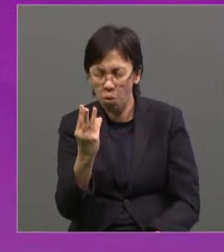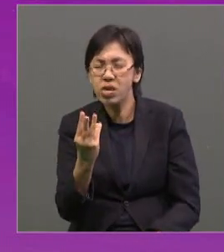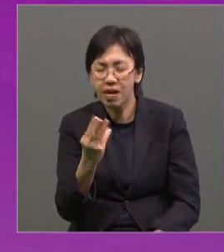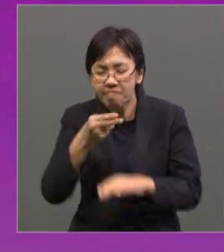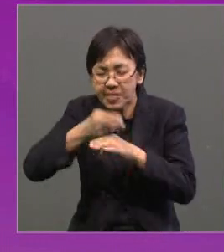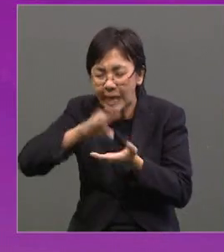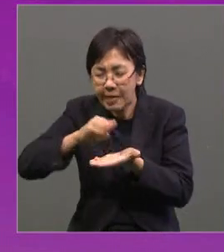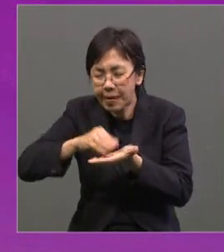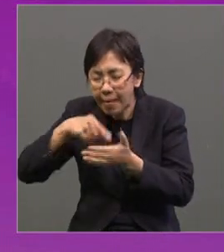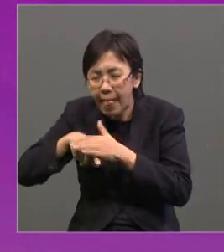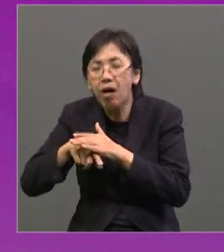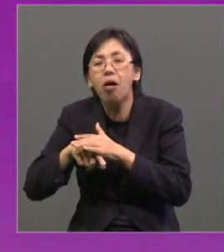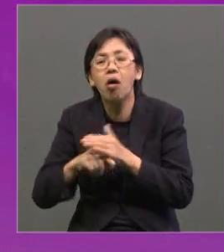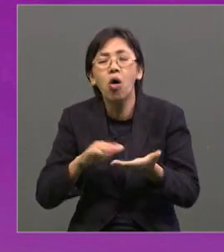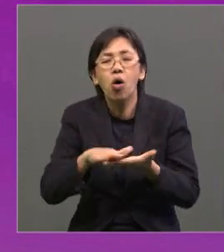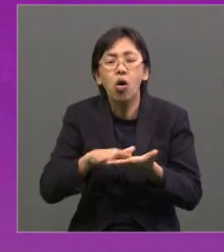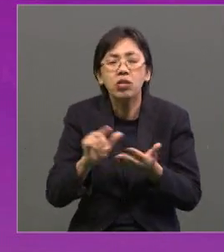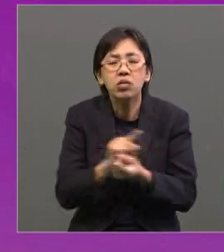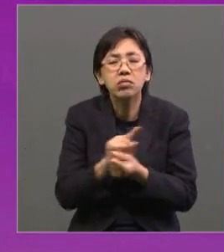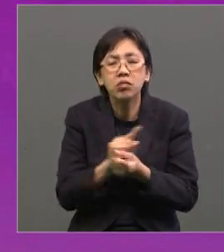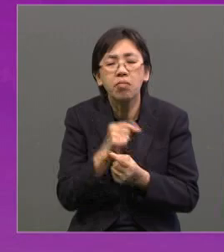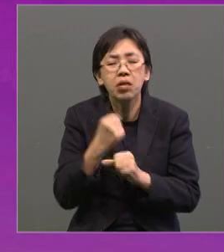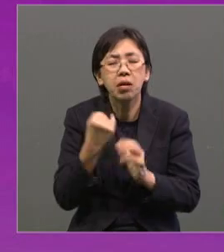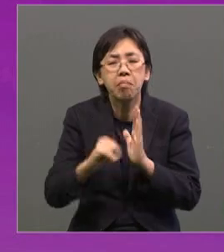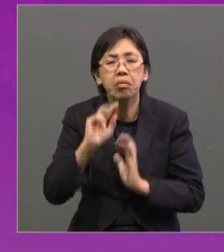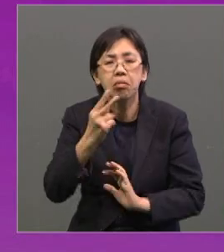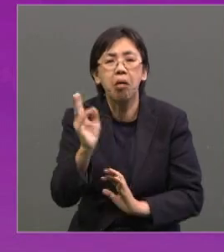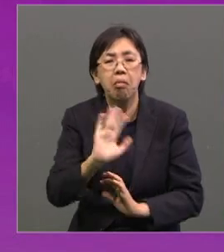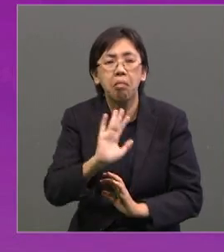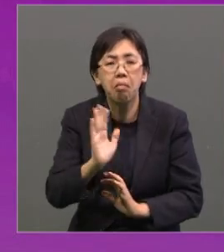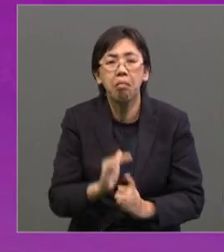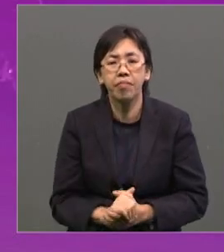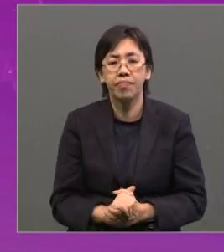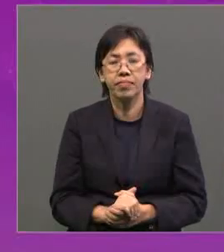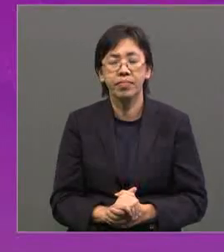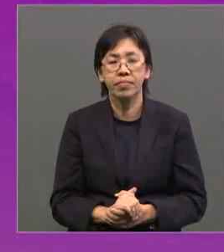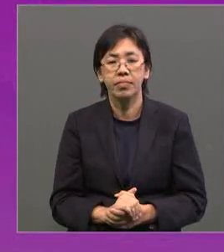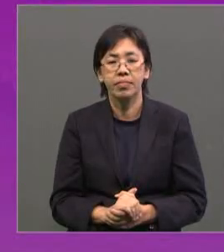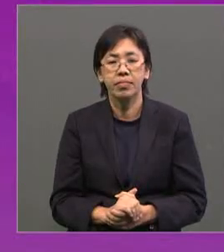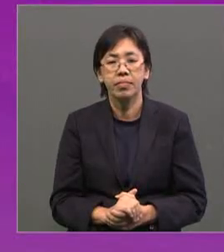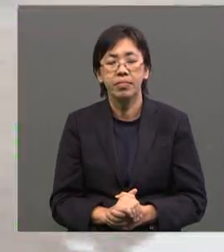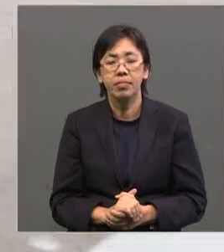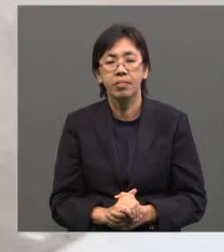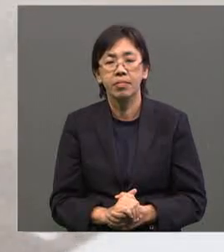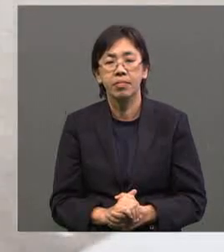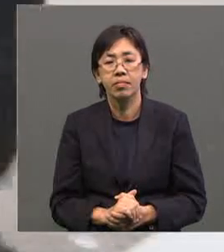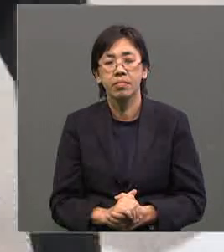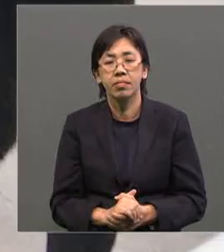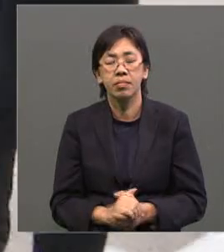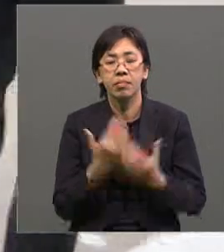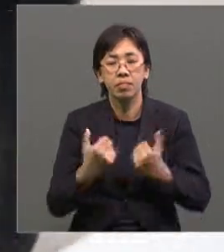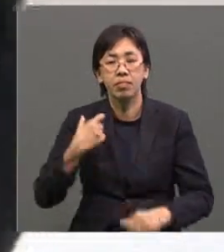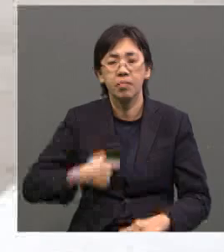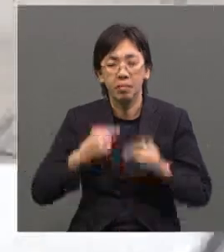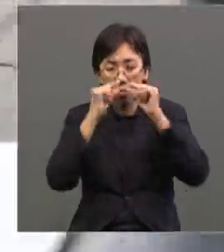คะก็ขอโทษสังคมแล้วบอกว่าจะไม่กลับไปก่อเหตุอีกค่ะวันนี้เนี่ยทางนายกันทัดพงไพบุญเวศหรือว่